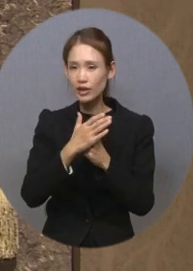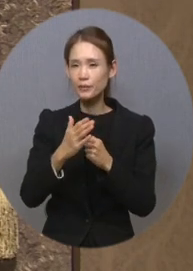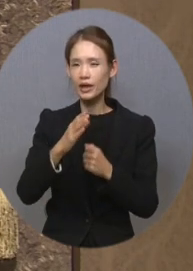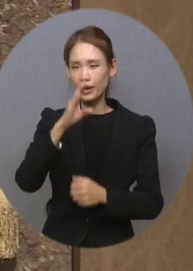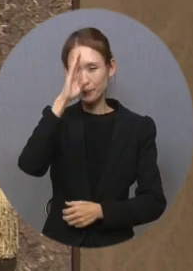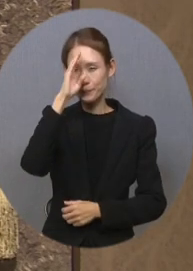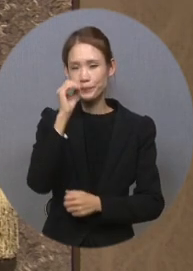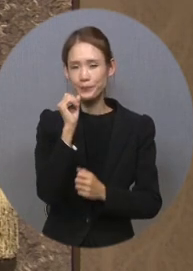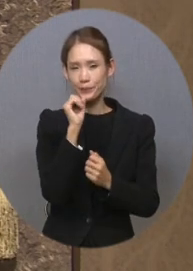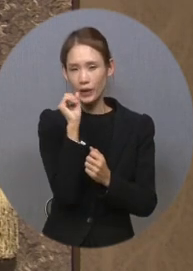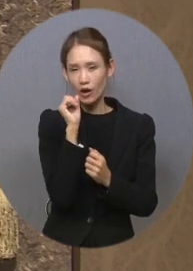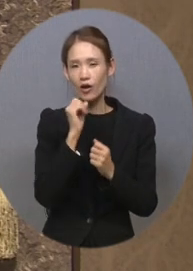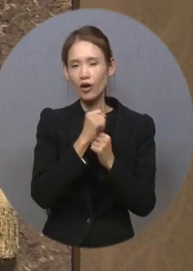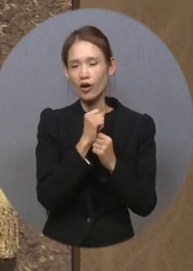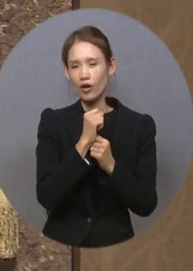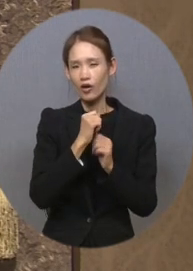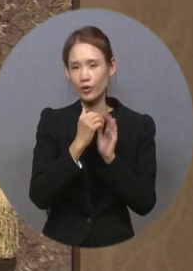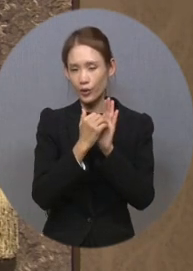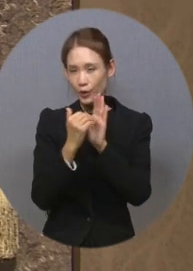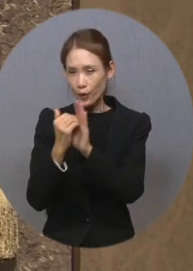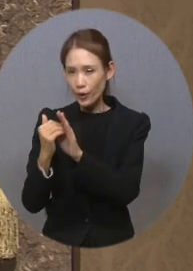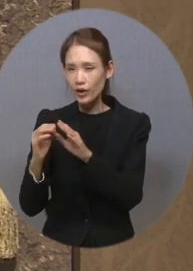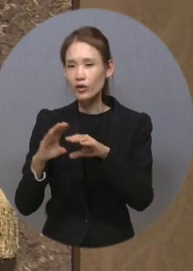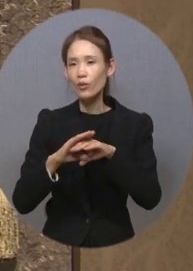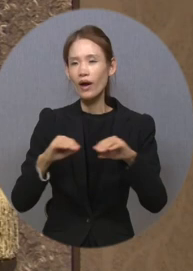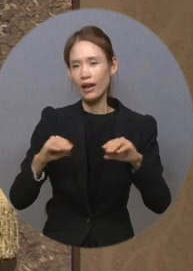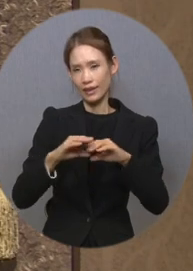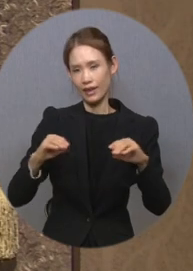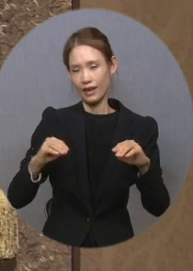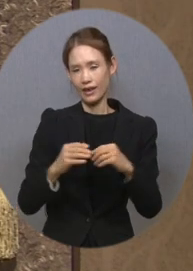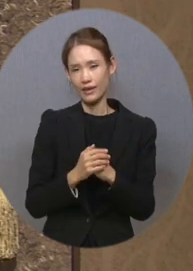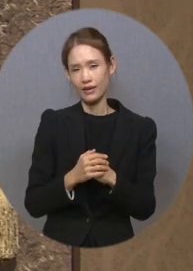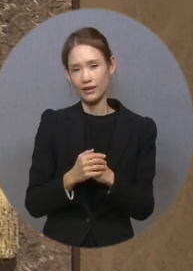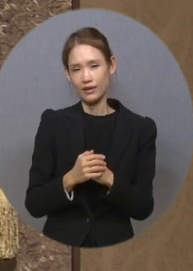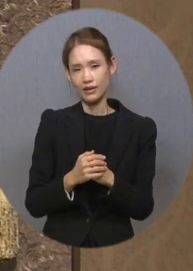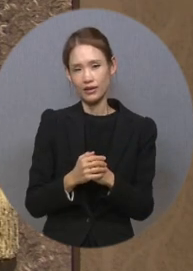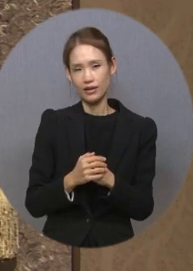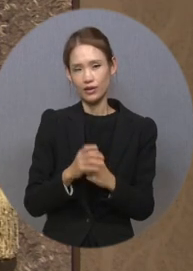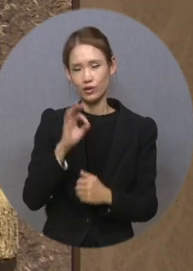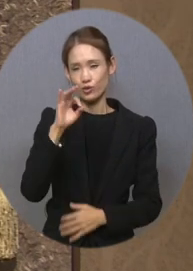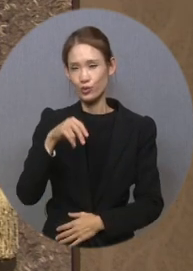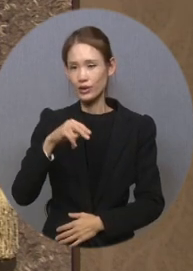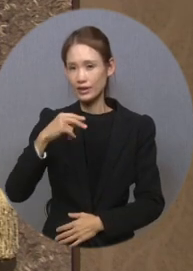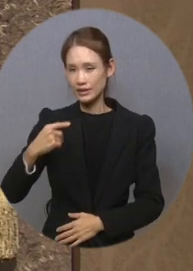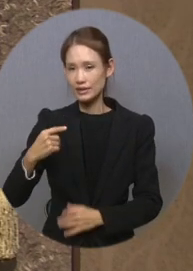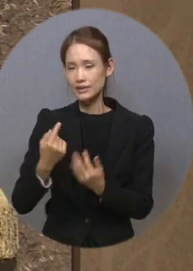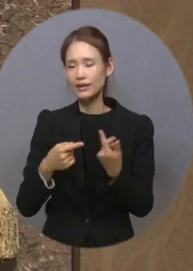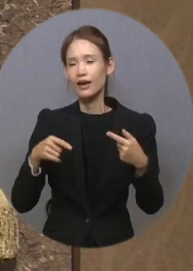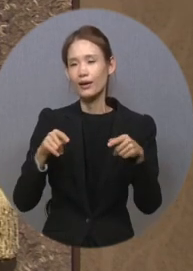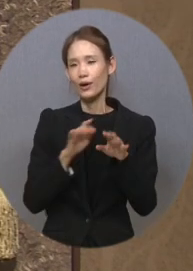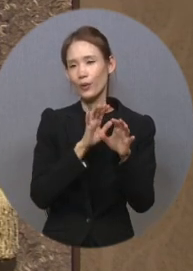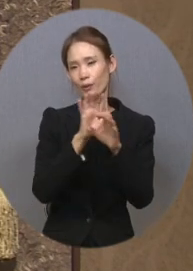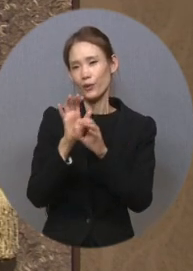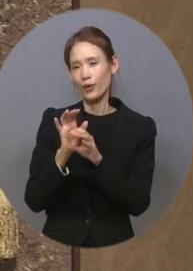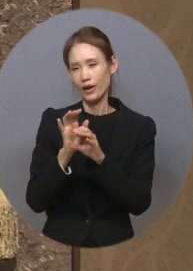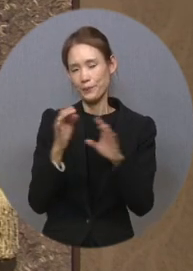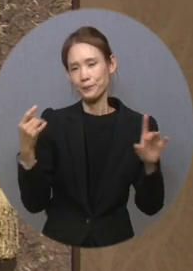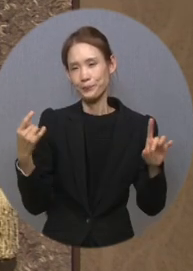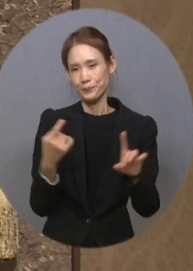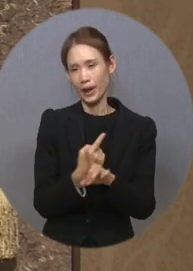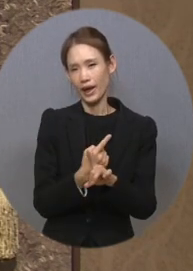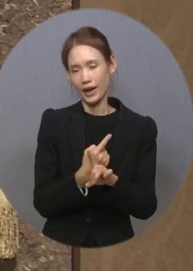가지 방역 규제가 완화되면서 위드 코로나 이렇게 정책 방향이 바뀔 것